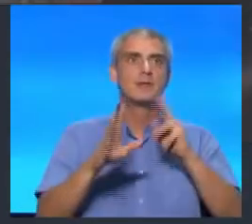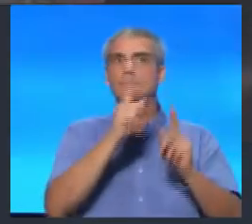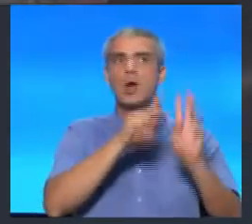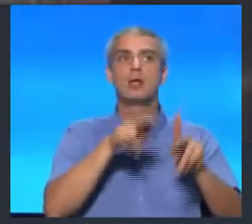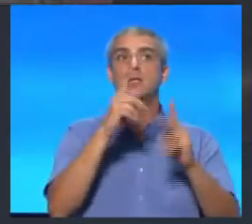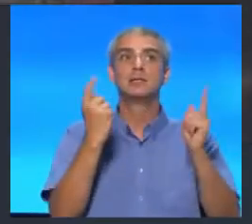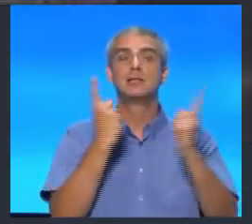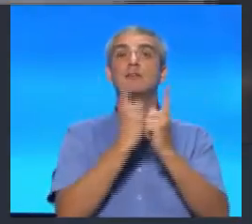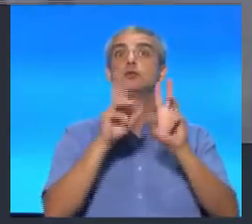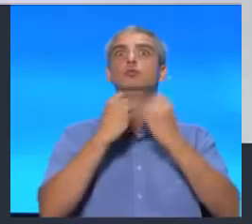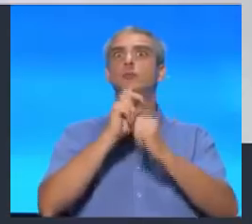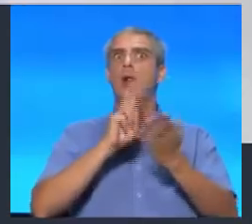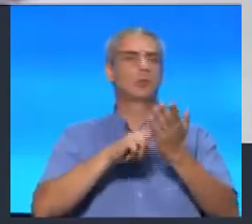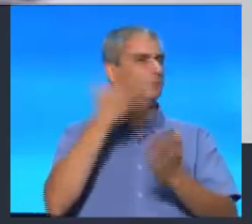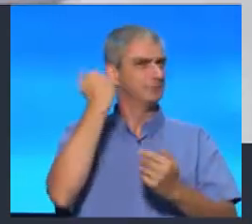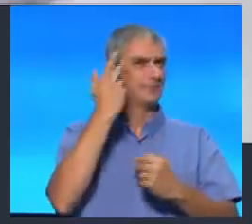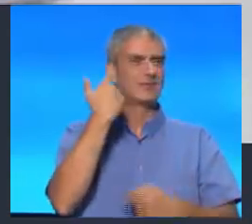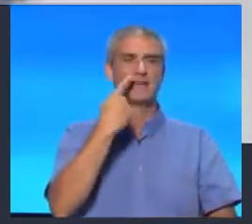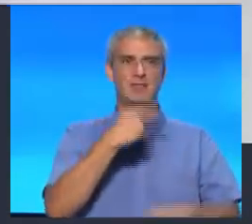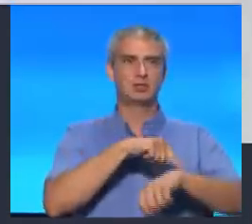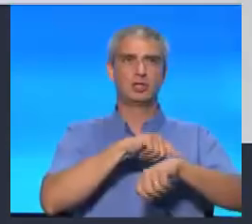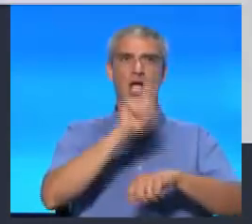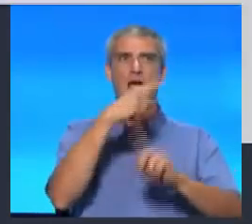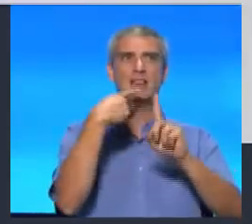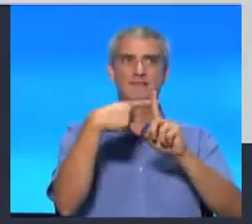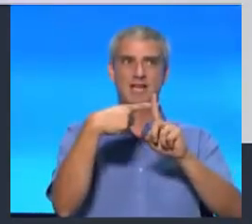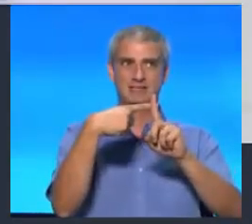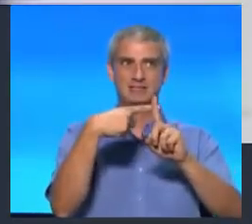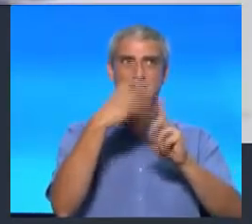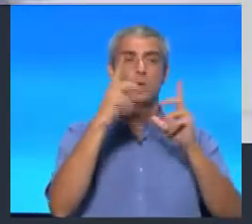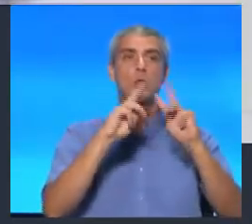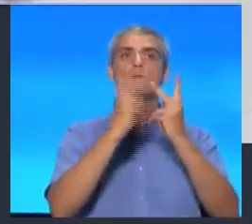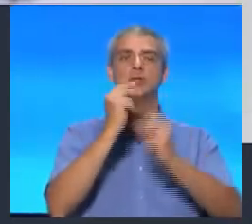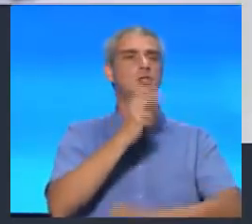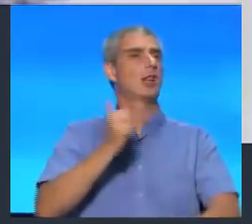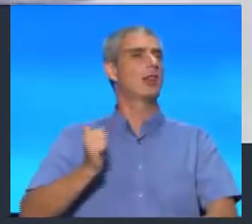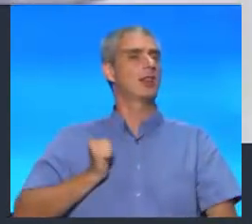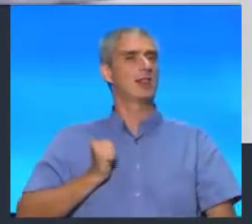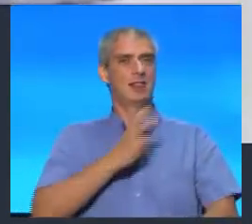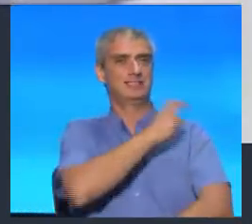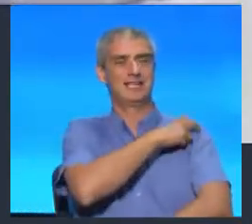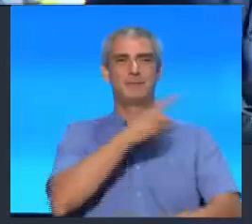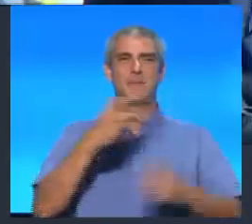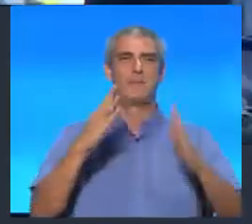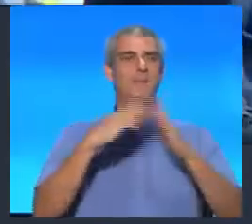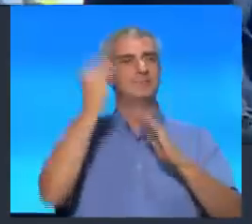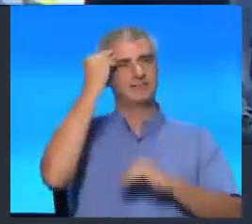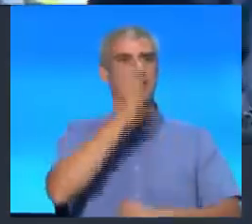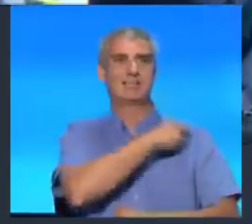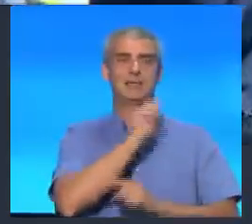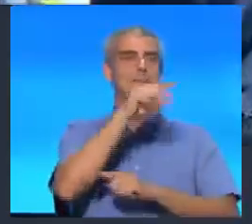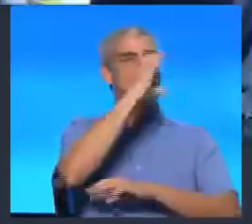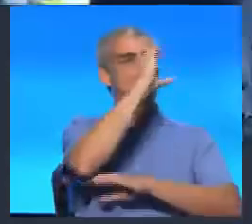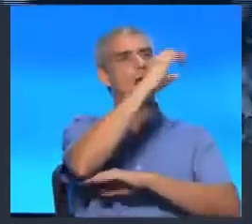נכונה. האירוע התרחש קצת לפני השעה 13:30, כאשר קבוצה של צוערים מבה"ד 1 מגיעה לנקודת התצפית